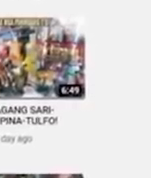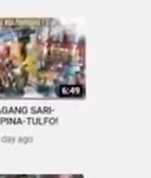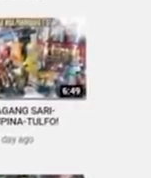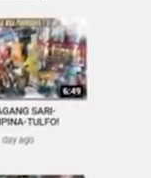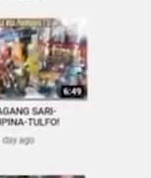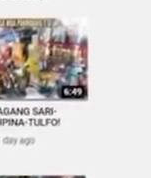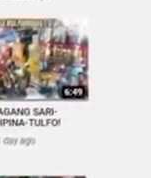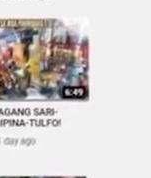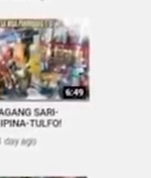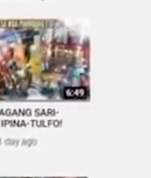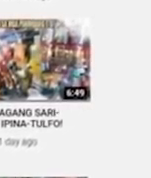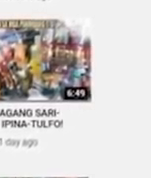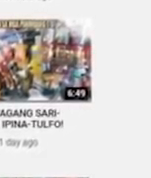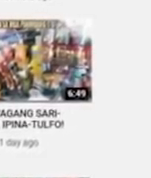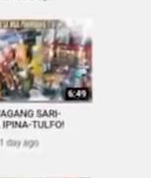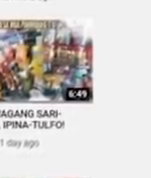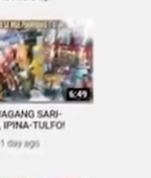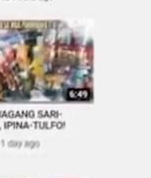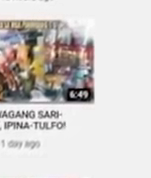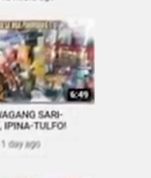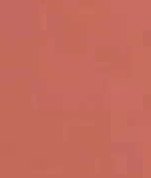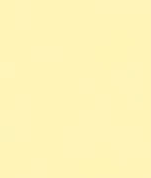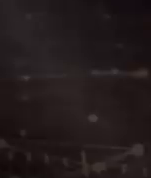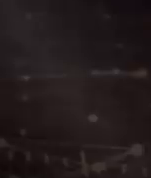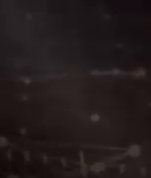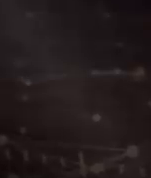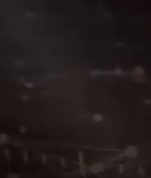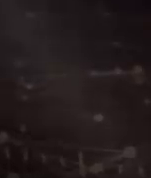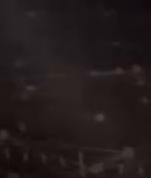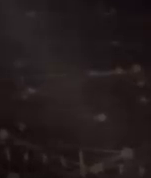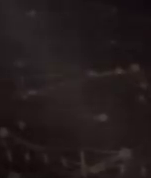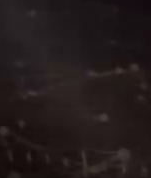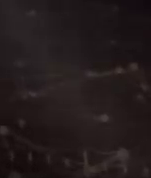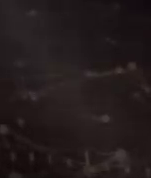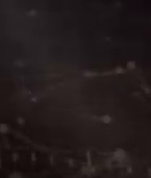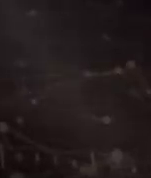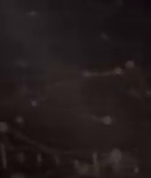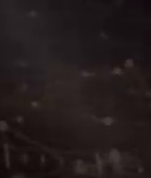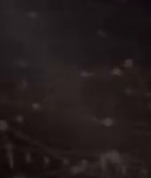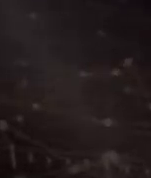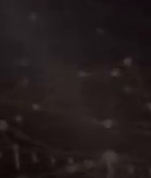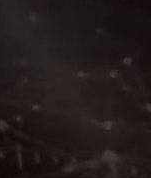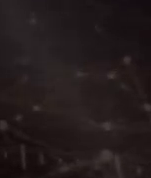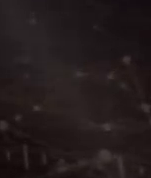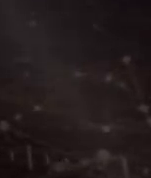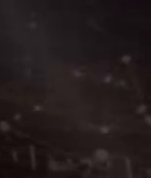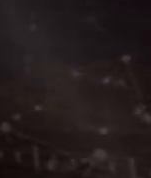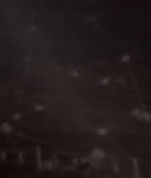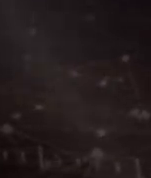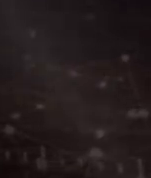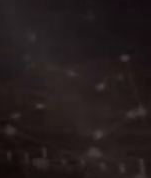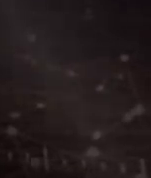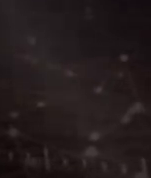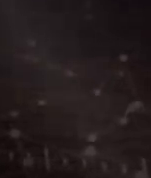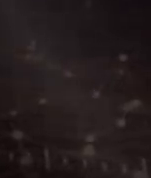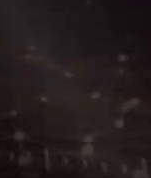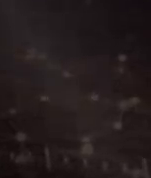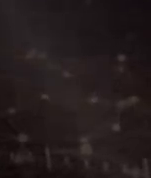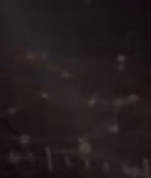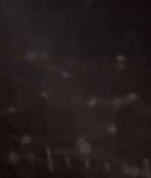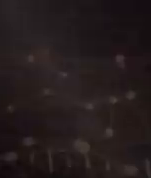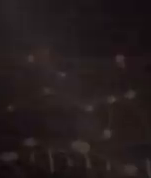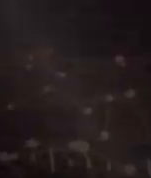latest videos ng Raffy Tulfo in Action YouTube channel. Raffy Tulfo, isang taong hindi ka iiwanan basta nasa tama